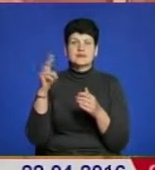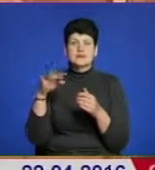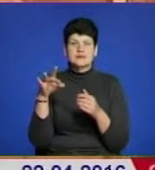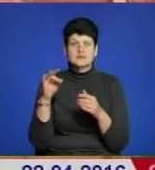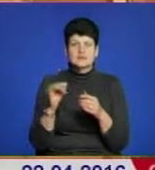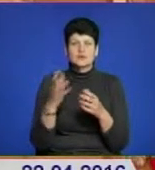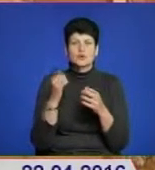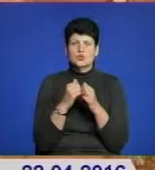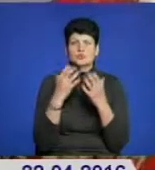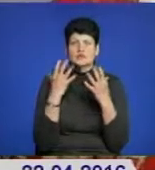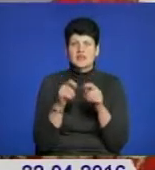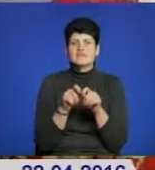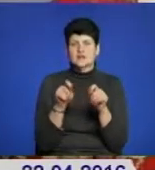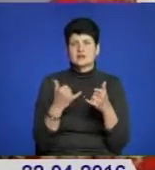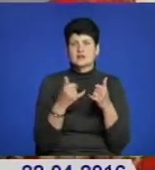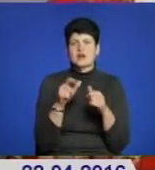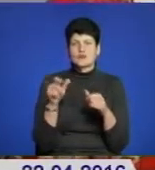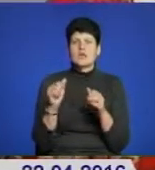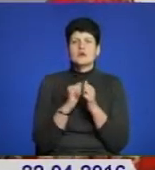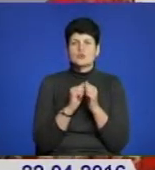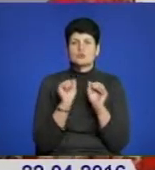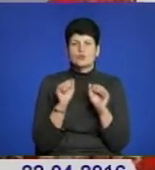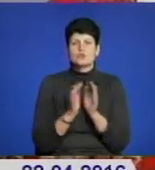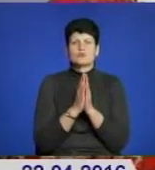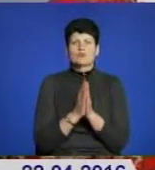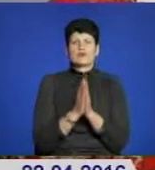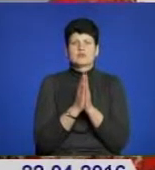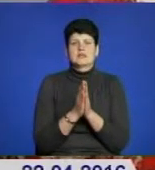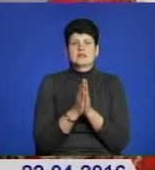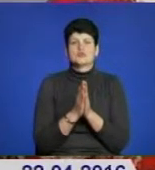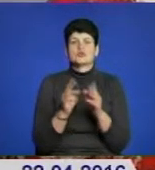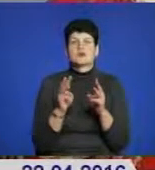священники, щодня відкрите для вірян. Тож кожен може помолитися до священомучеників Тернопільщини.